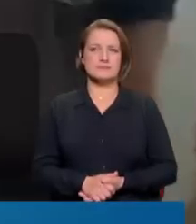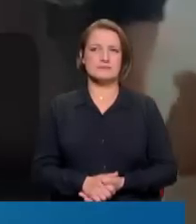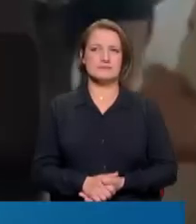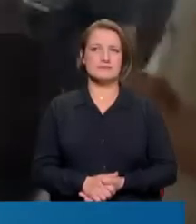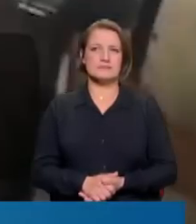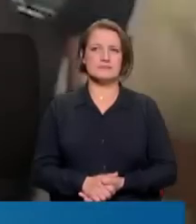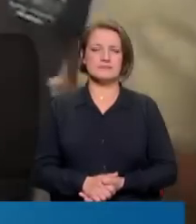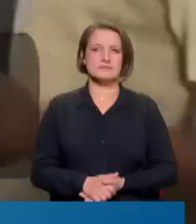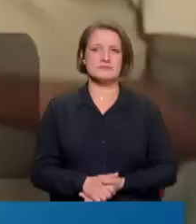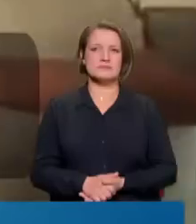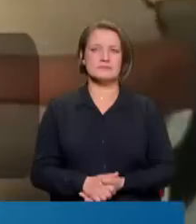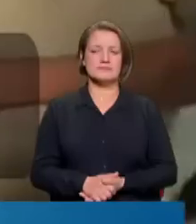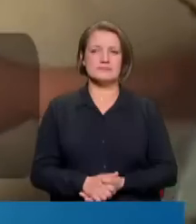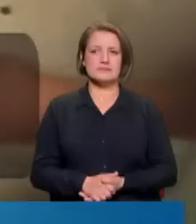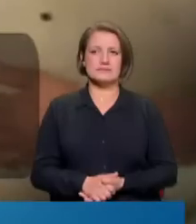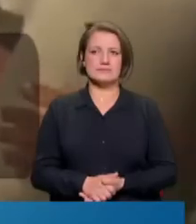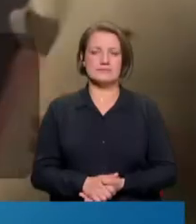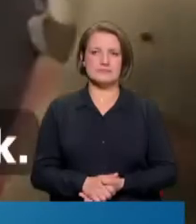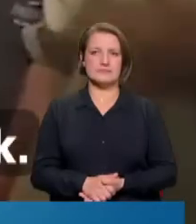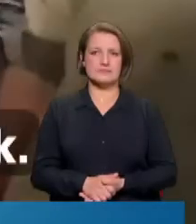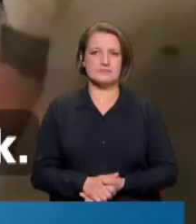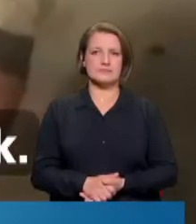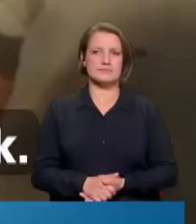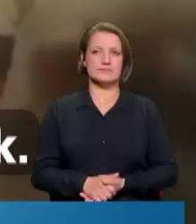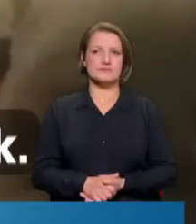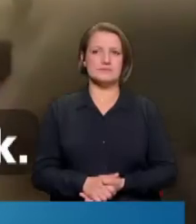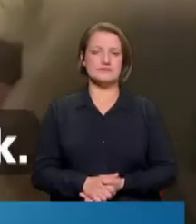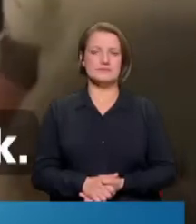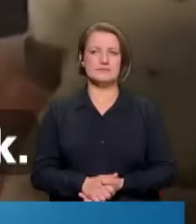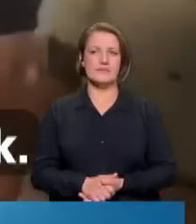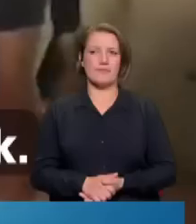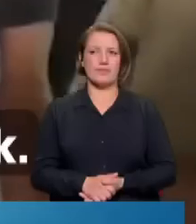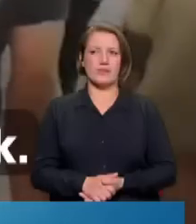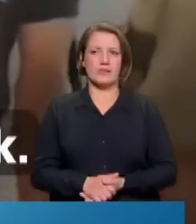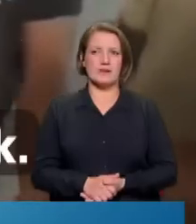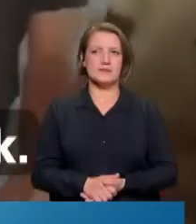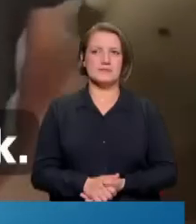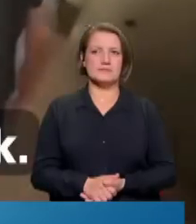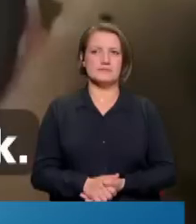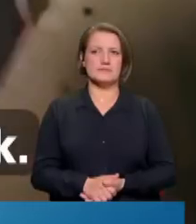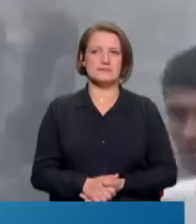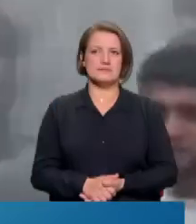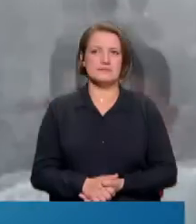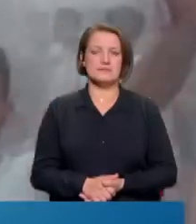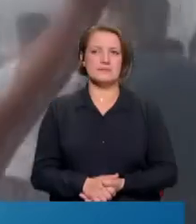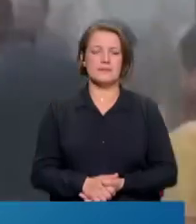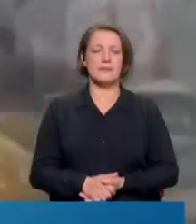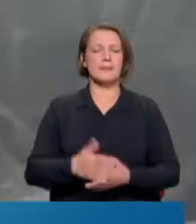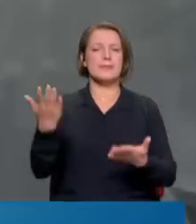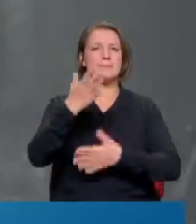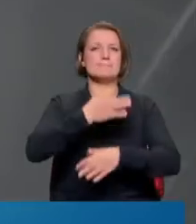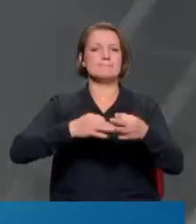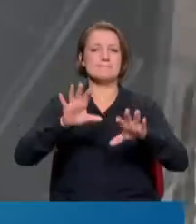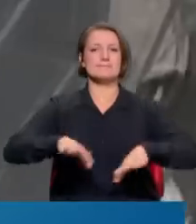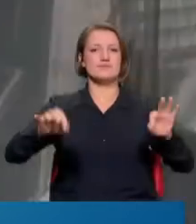çocukları öldürdü Kın öldürdü yaşlıları öldürdü yazıklar olsun ey dünyadakiler Neredesiniz Biz öldük Kara harekatına